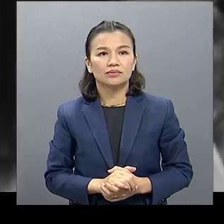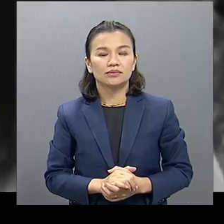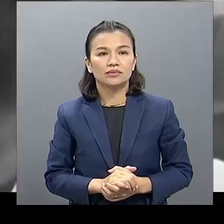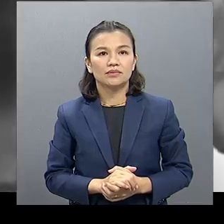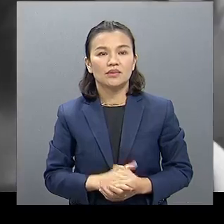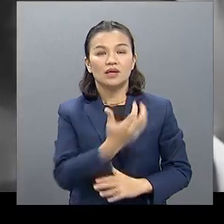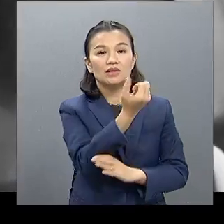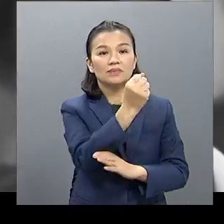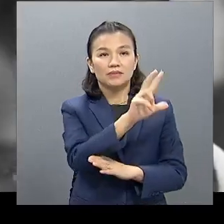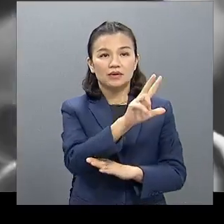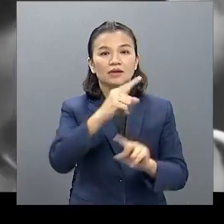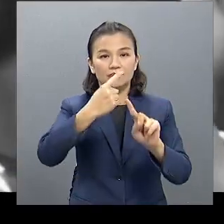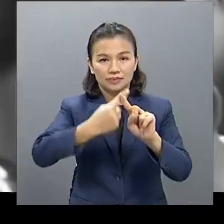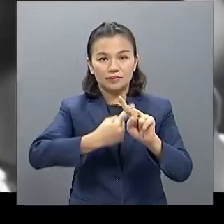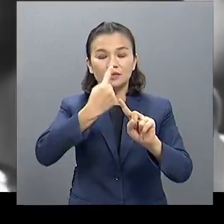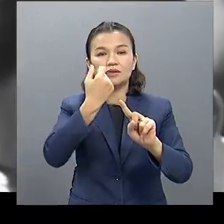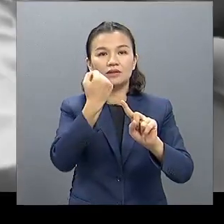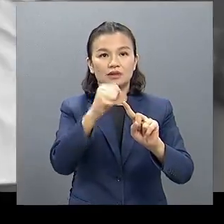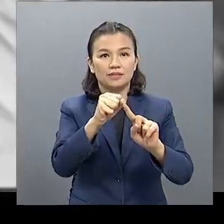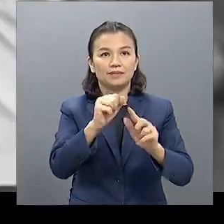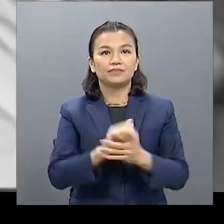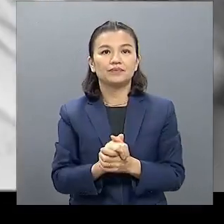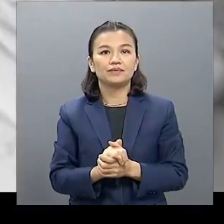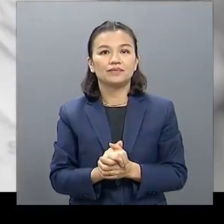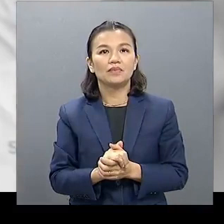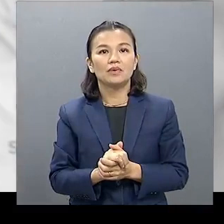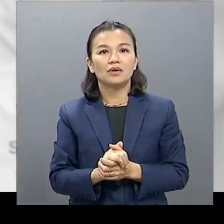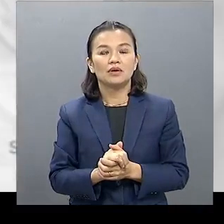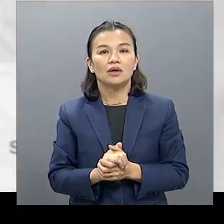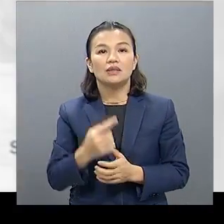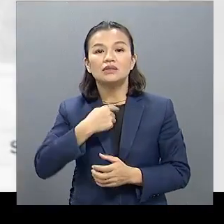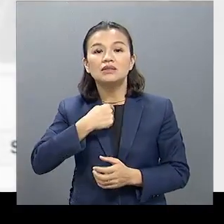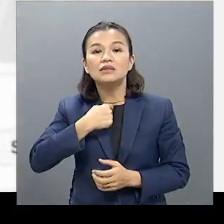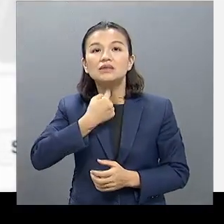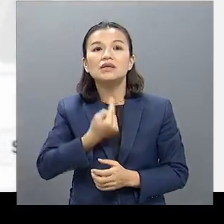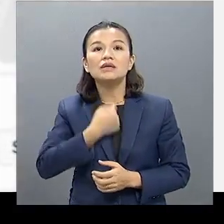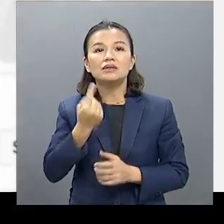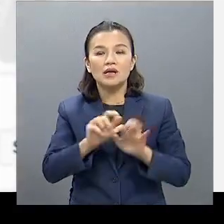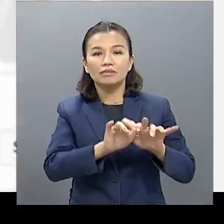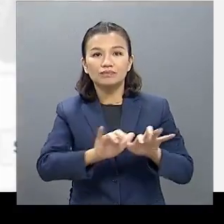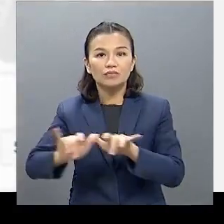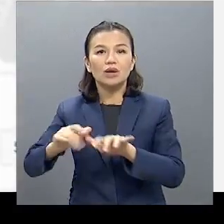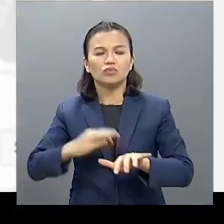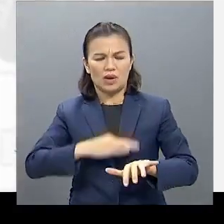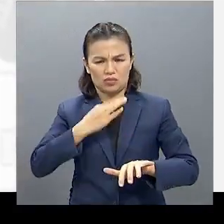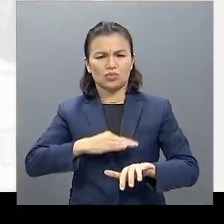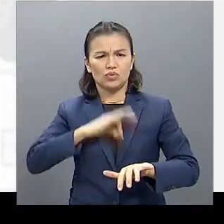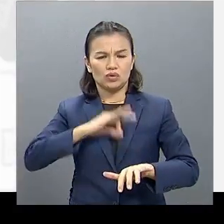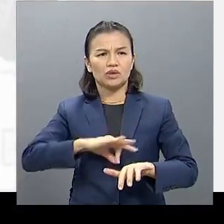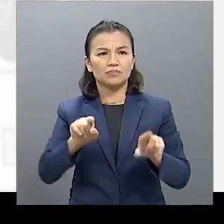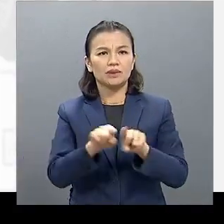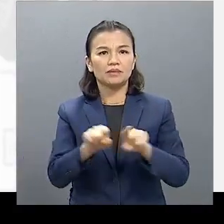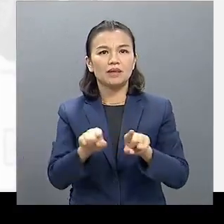าวันที่ฟ้า ตอนบันทึกเสียงตอนร้องตอนอะไรมันก็อยู่ในความรู้สึกนั้นแหละก็เ